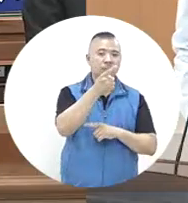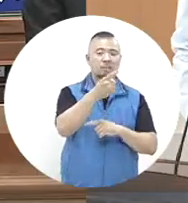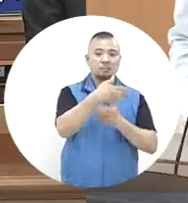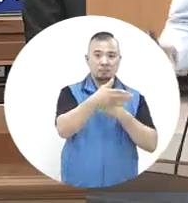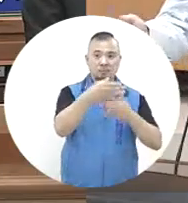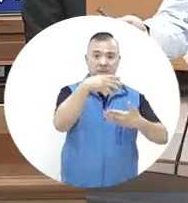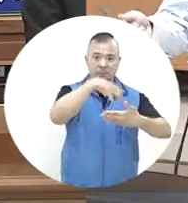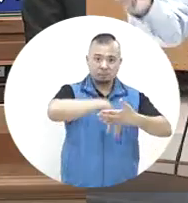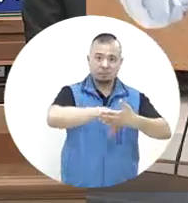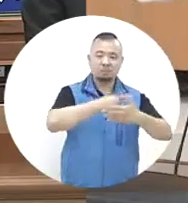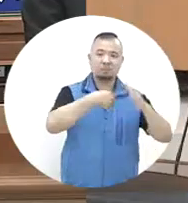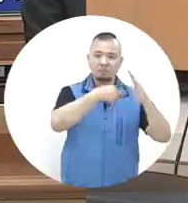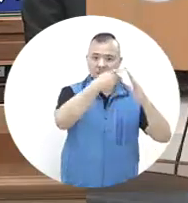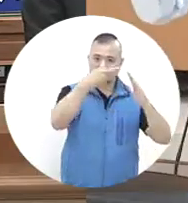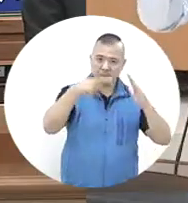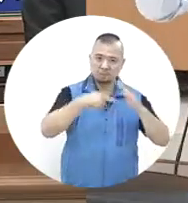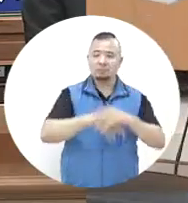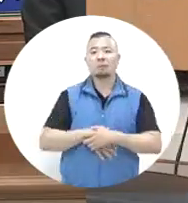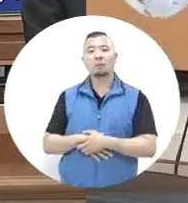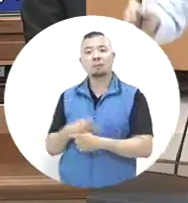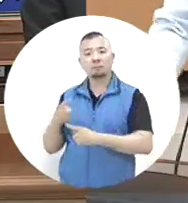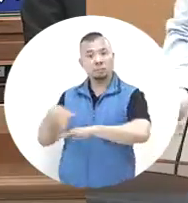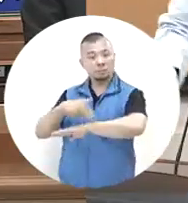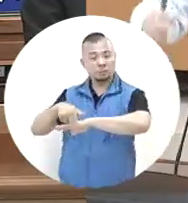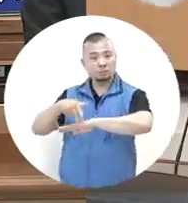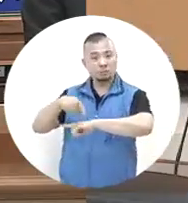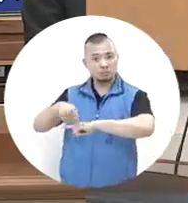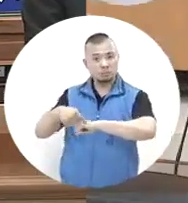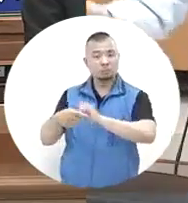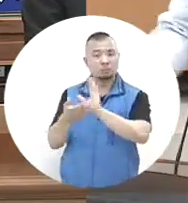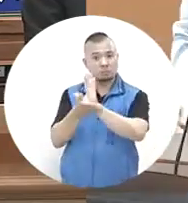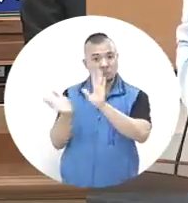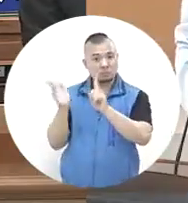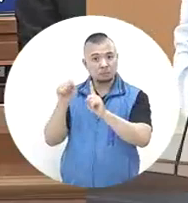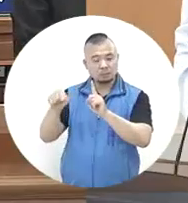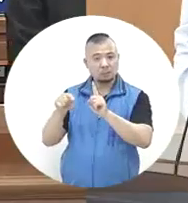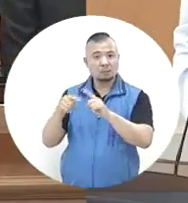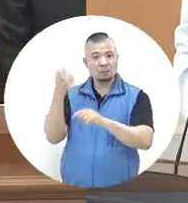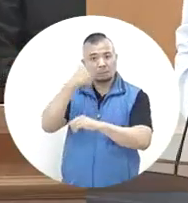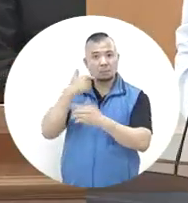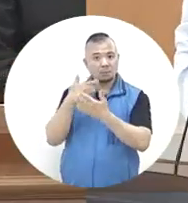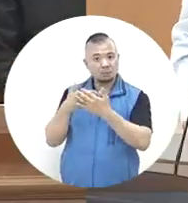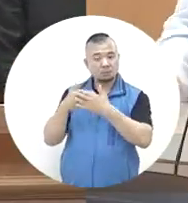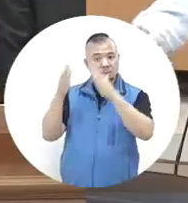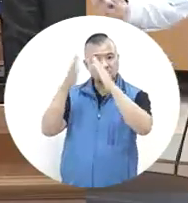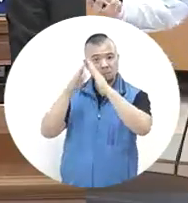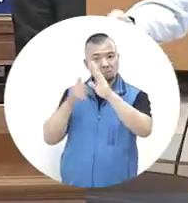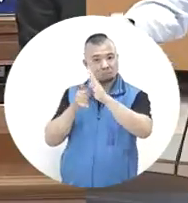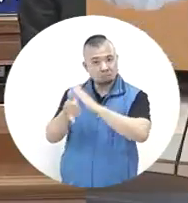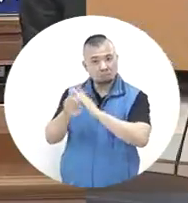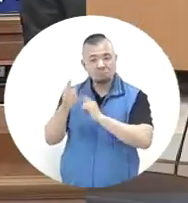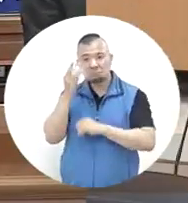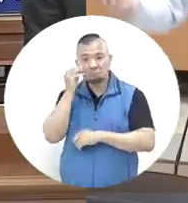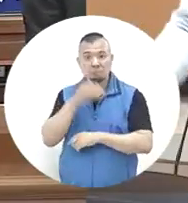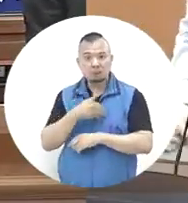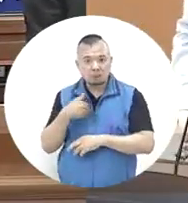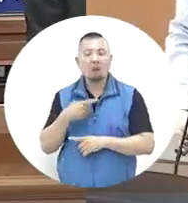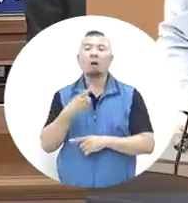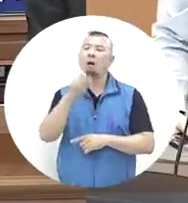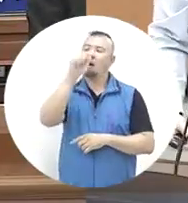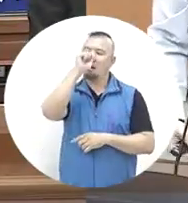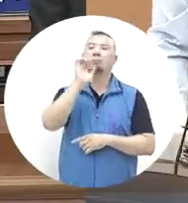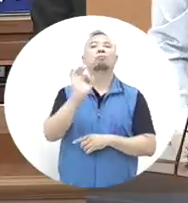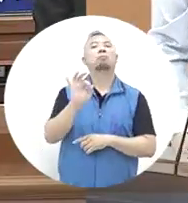的那个进， 所以设计展的时候我们是可以进去美术馆里面看一些展览品。 是 哦，好好好，这样子多少不会觉得说，哎，我来这